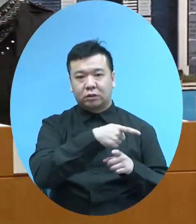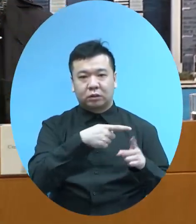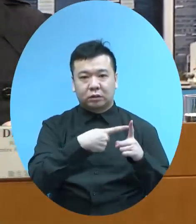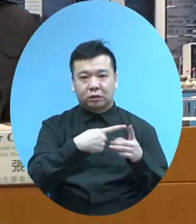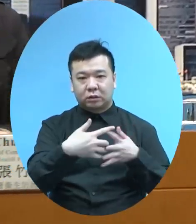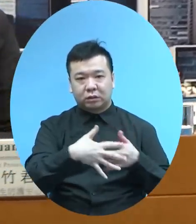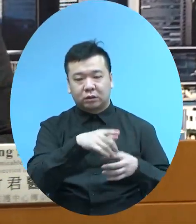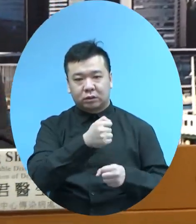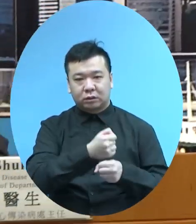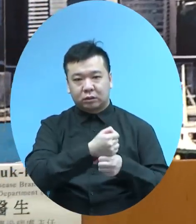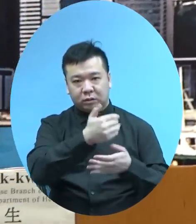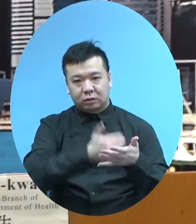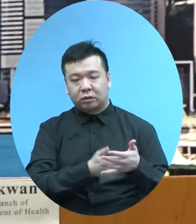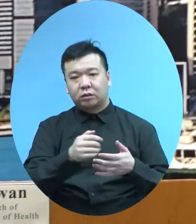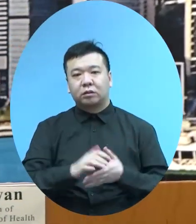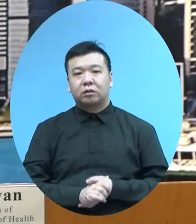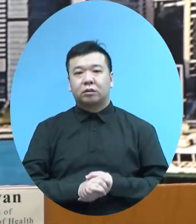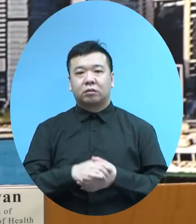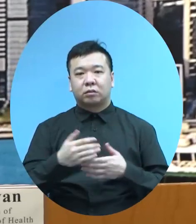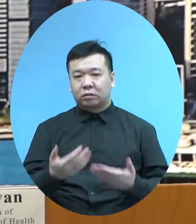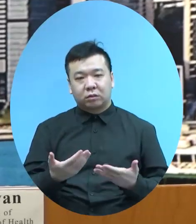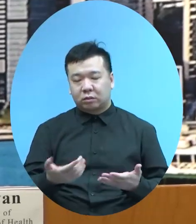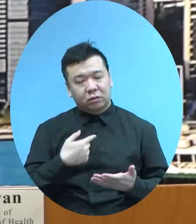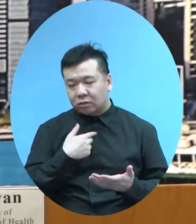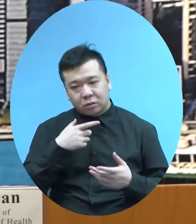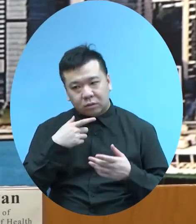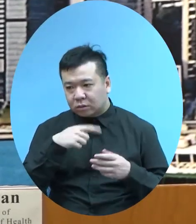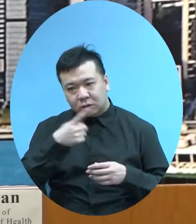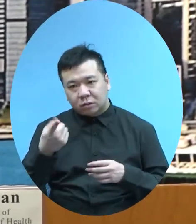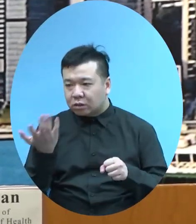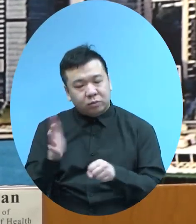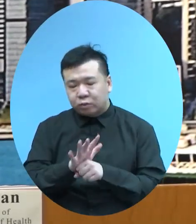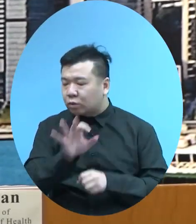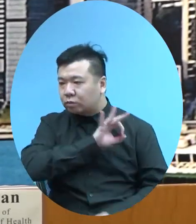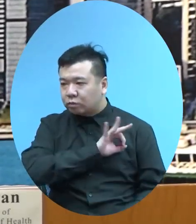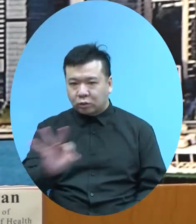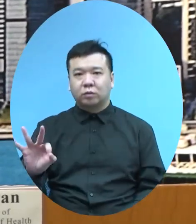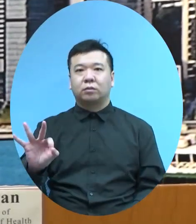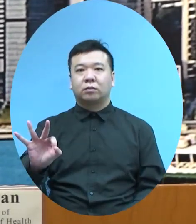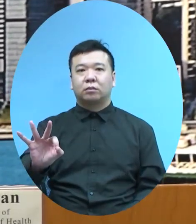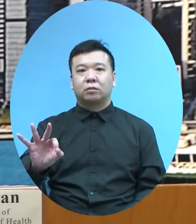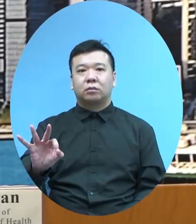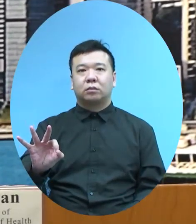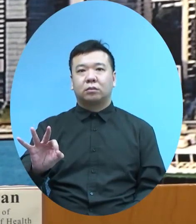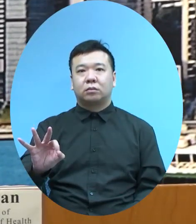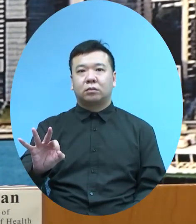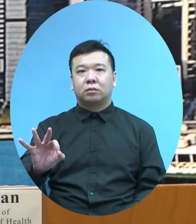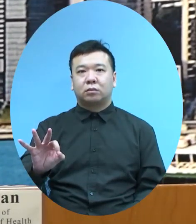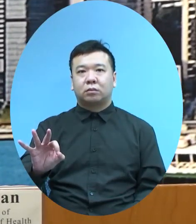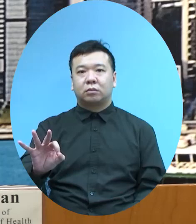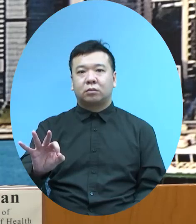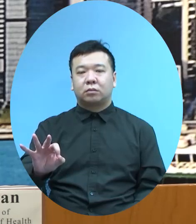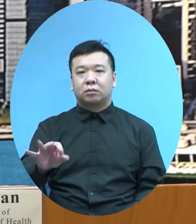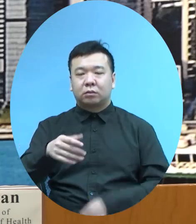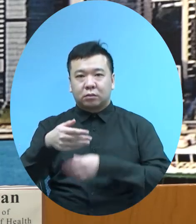嘅人事程序啦。咁即係我即係冇其他再補充啦。咁另外咧就係覆診